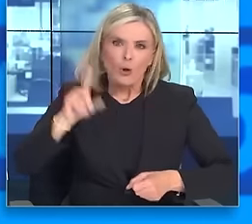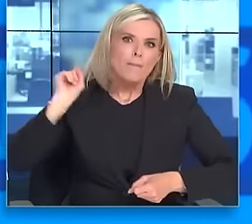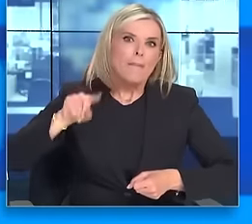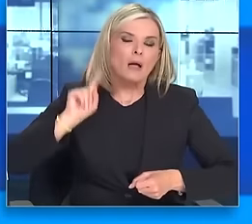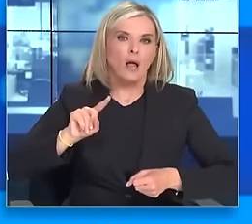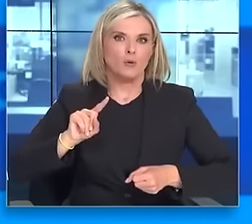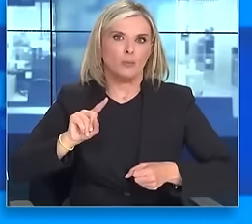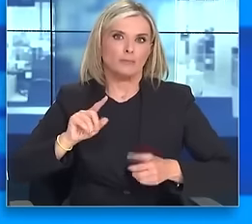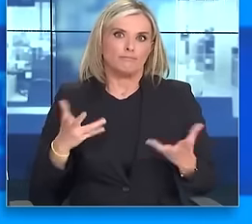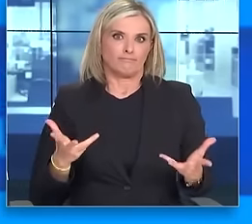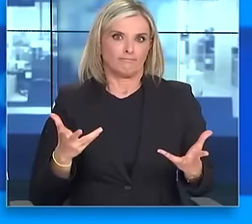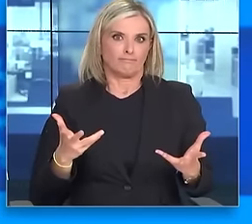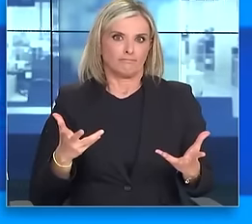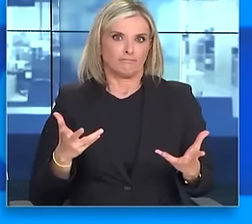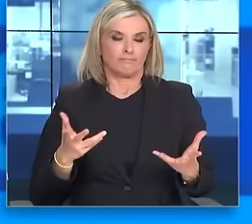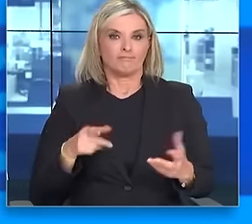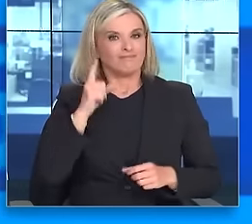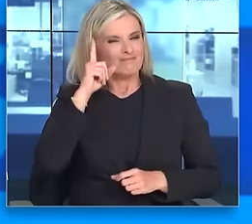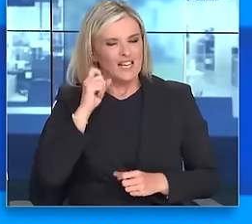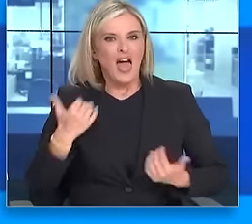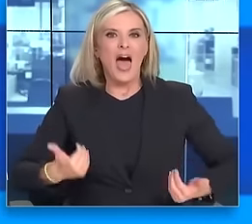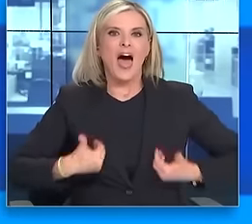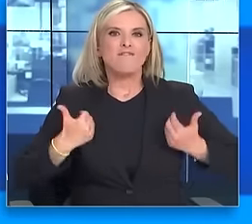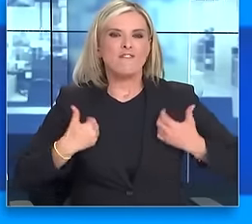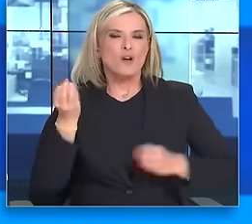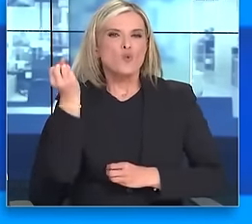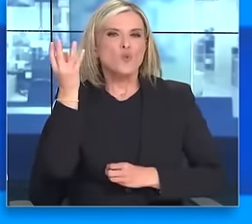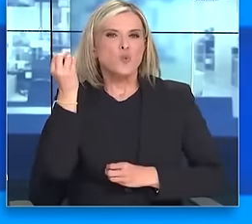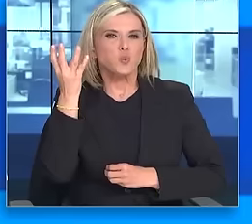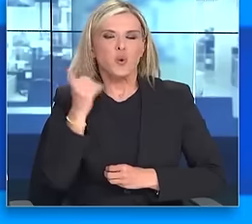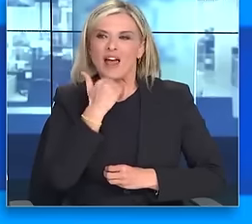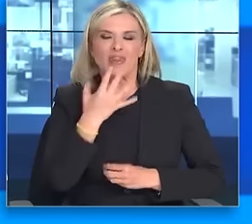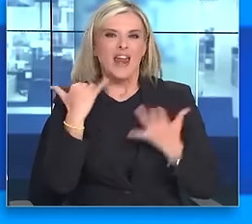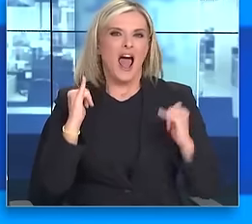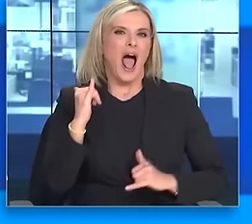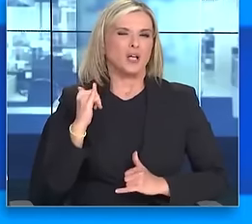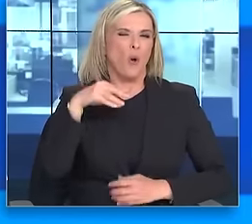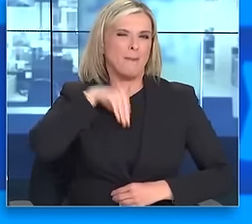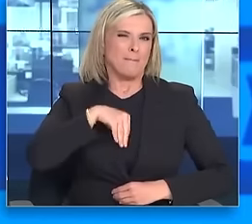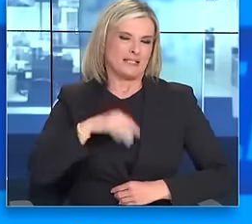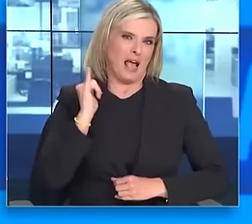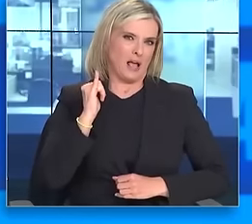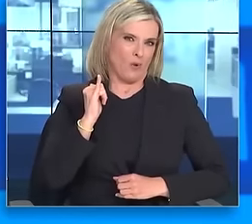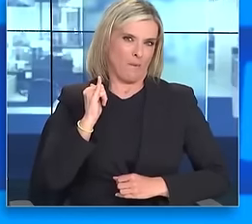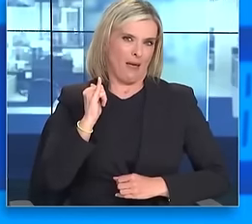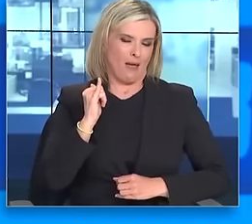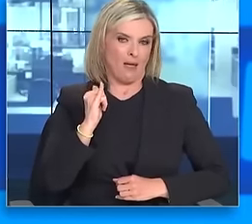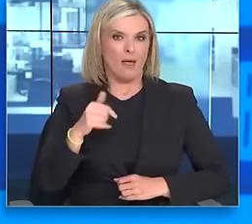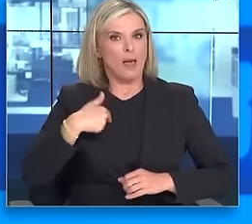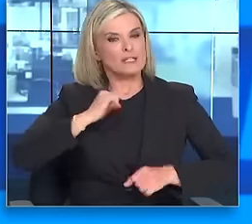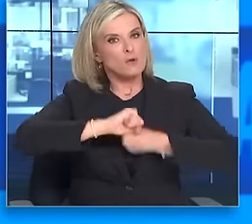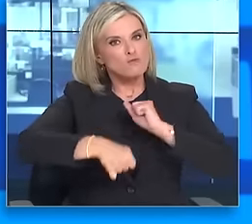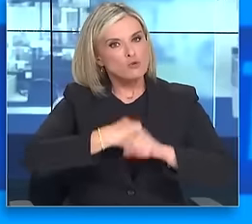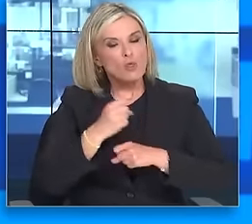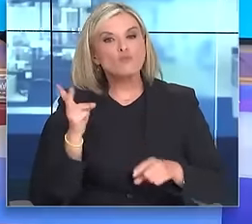αρκετά ξένη στην εφηβική κουλτούρα. Όμως είναι απολύτως απαραίτητη αν θέλουμε τελικά να προστατεύσουμε την ίδια την εύρυθμη λειτουργία του